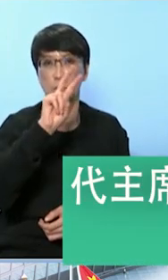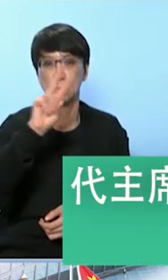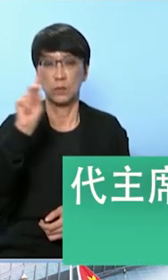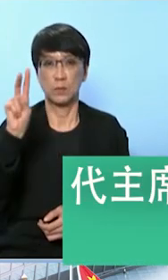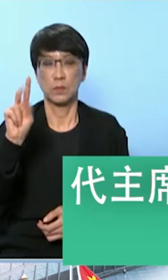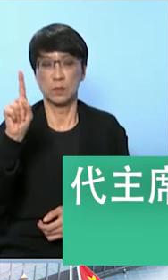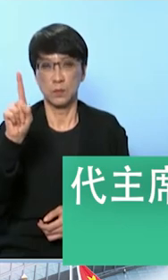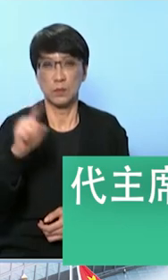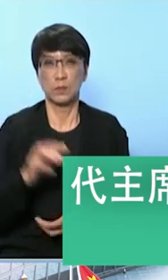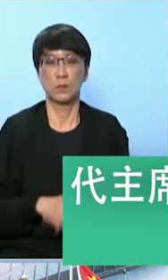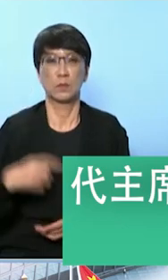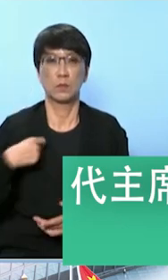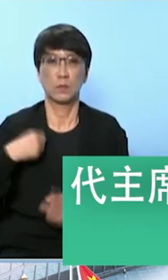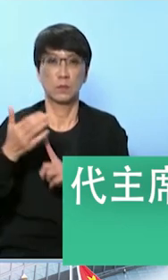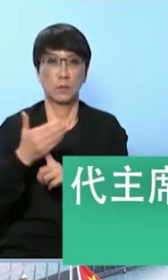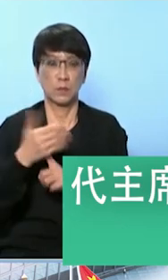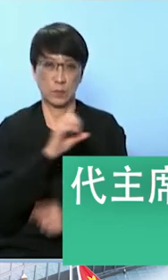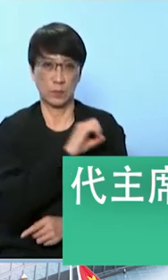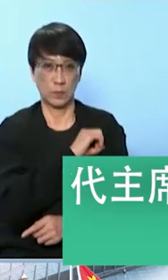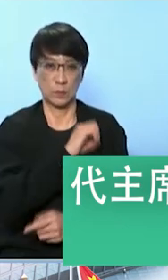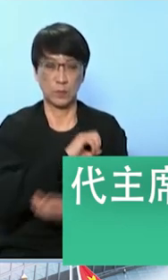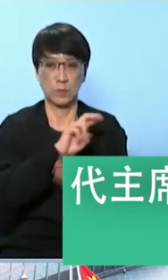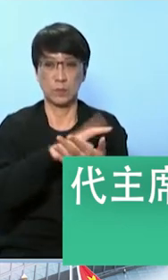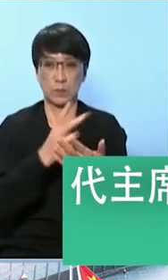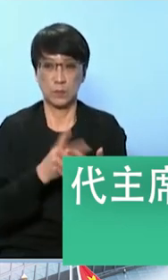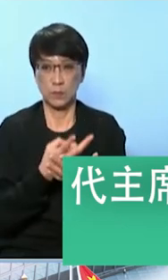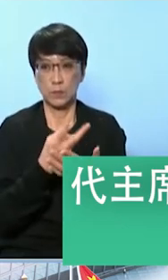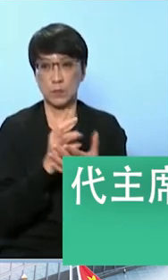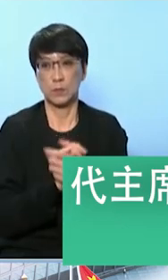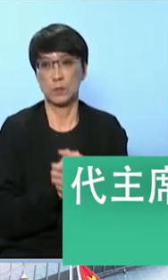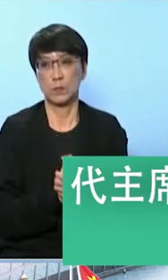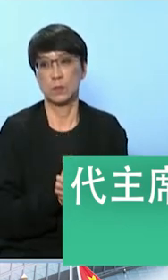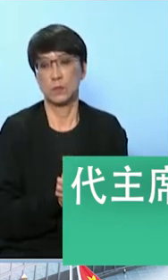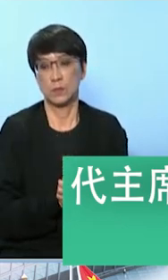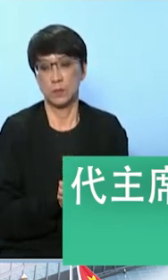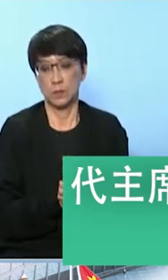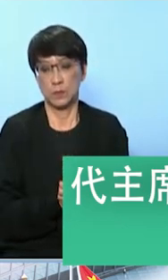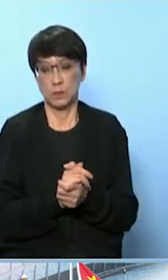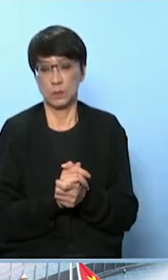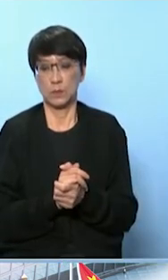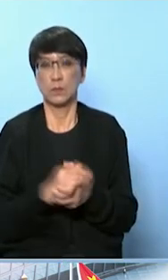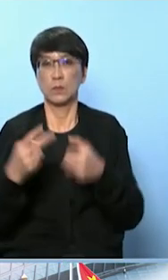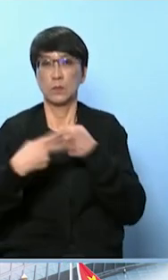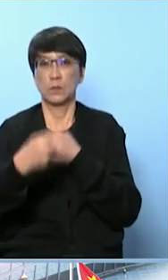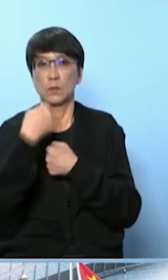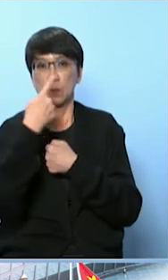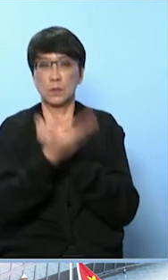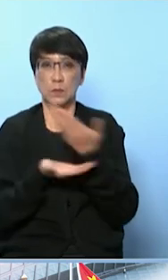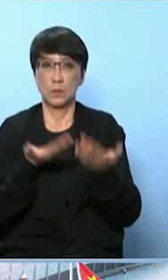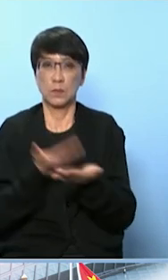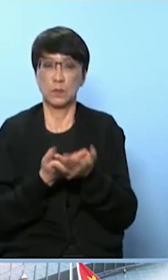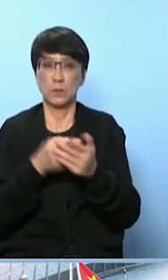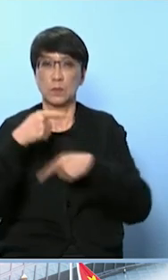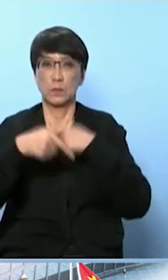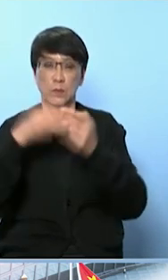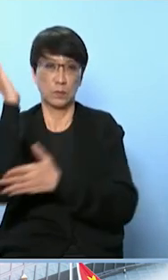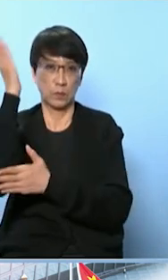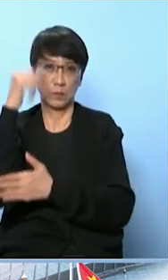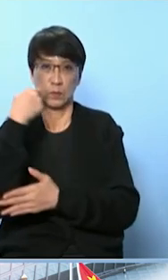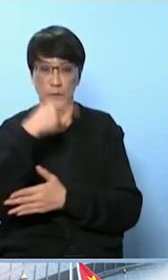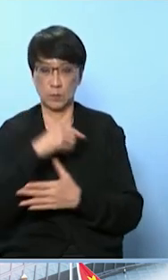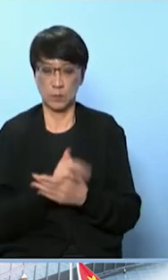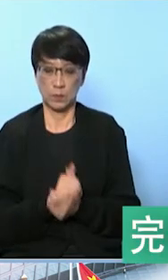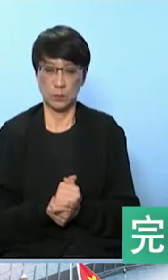國旗及國徽條例修訂《國旗及國徽修訂條例草案》二讀恢復辯論發言時的強